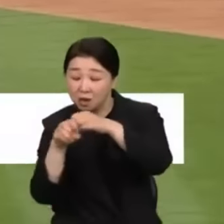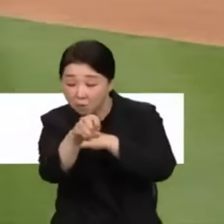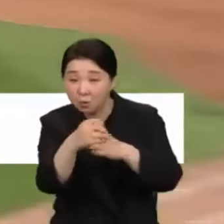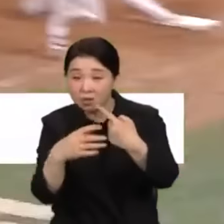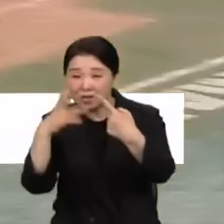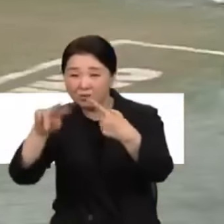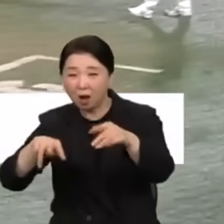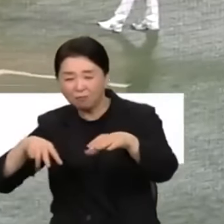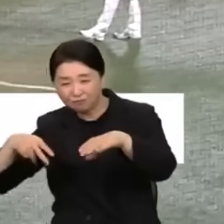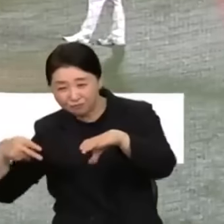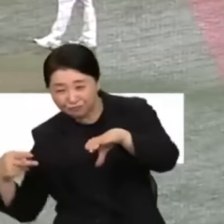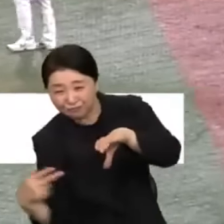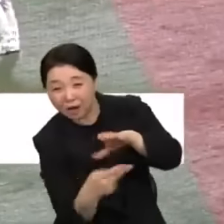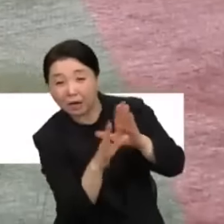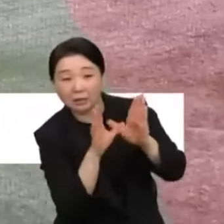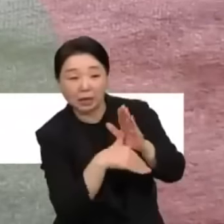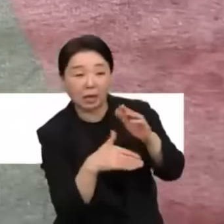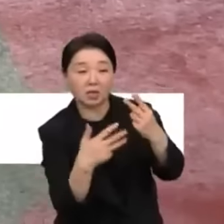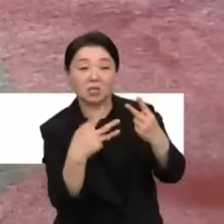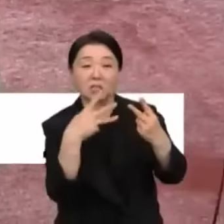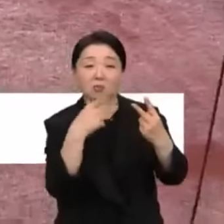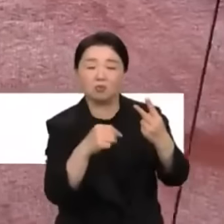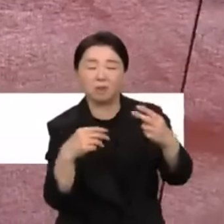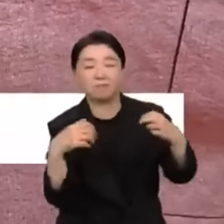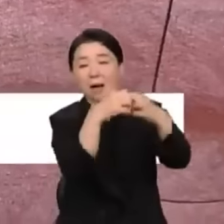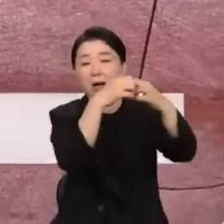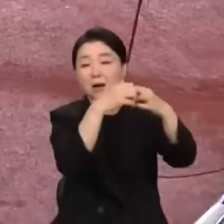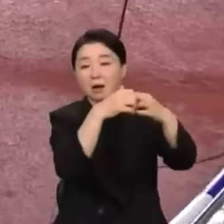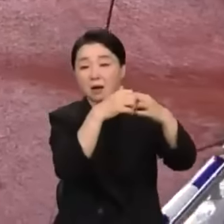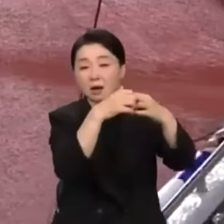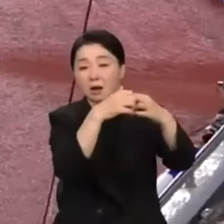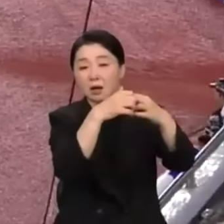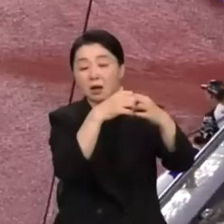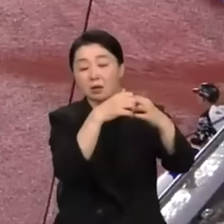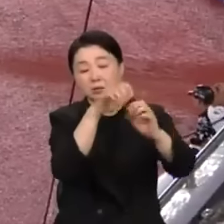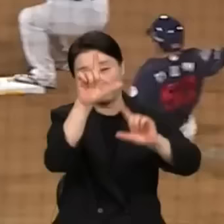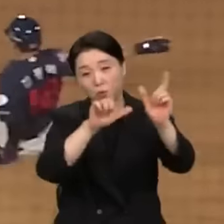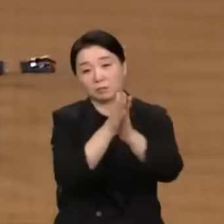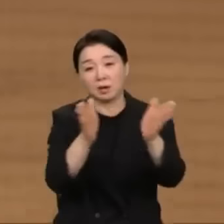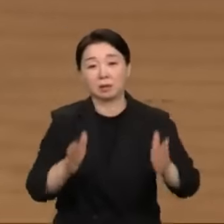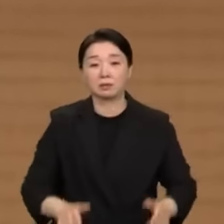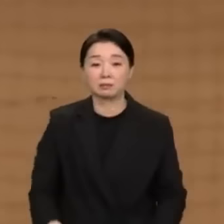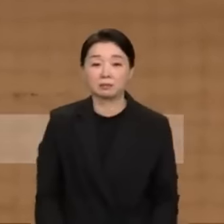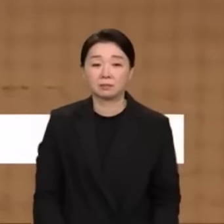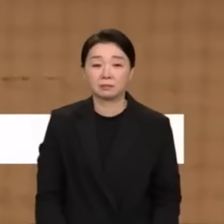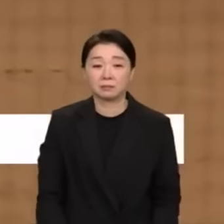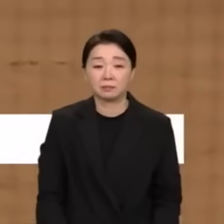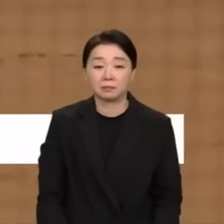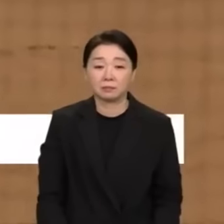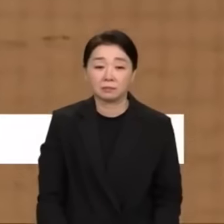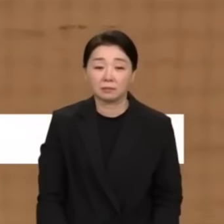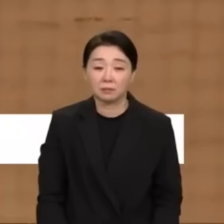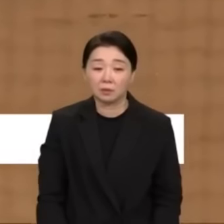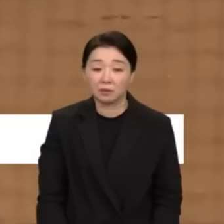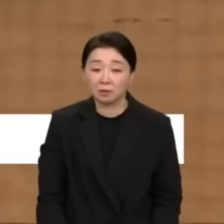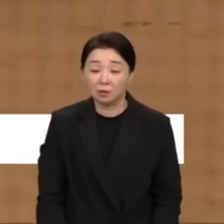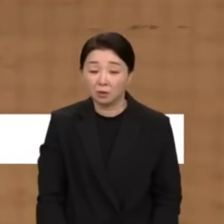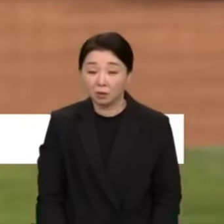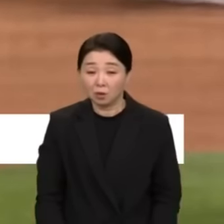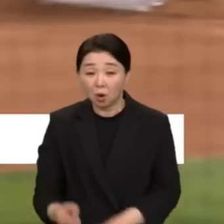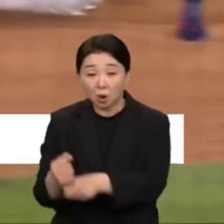김동혁이 미끄러져 들어가다 2루수 신봉기와 충돌한 이 장면이 시작입니다. 정상적인 주자가 갈 수